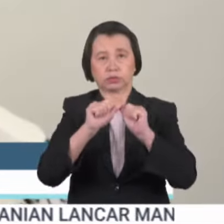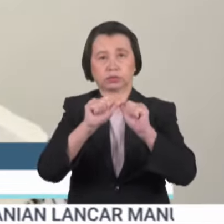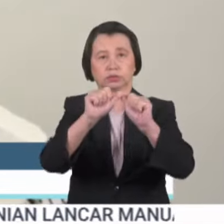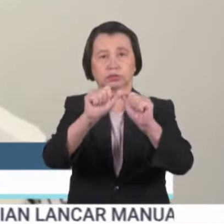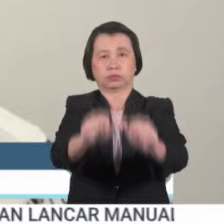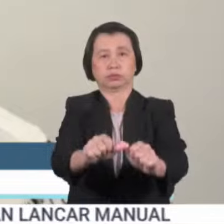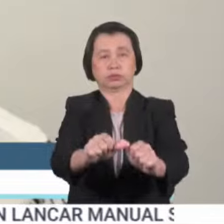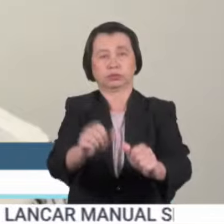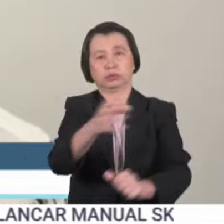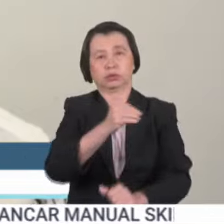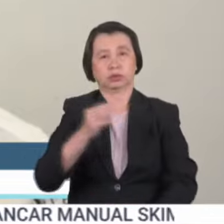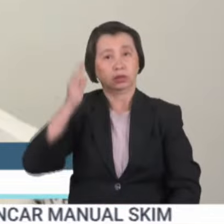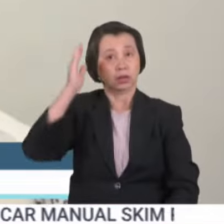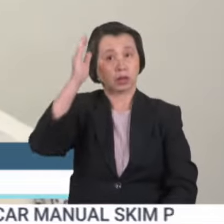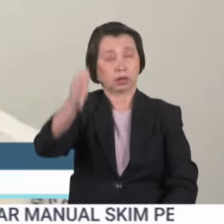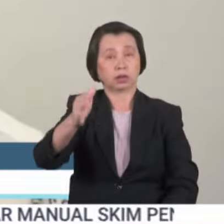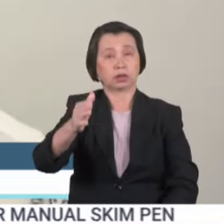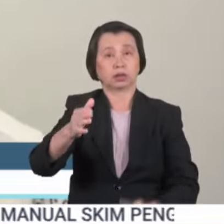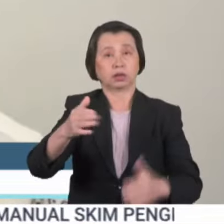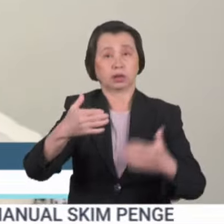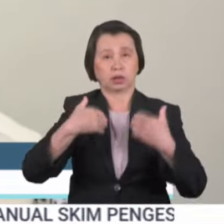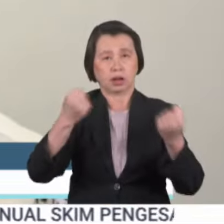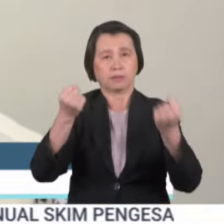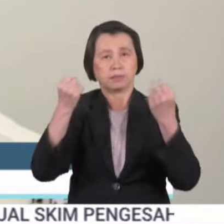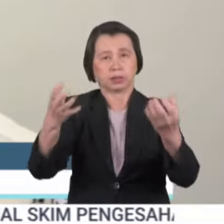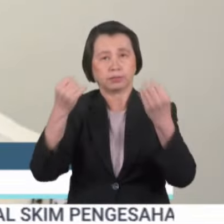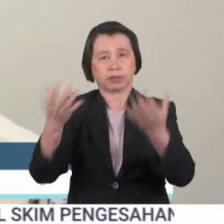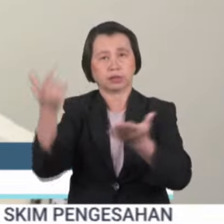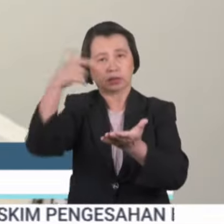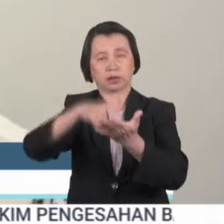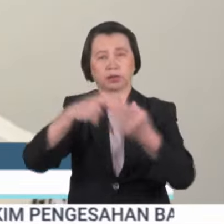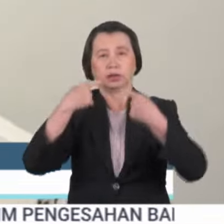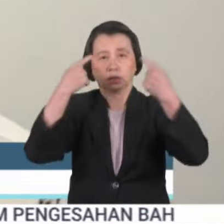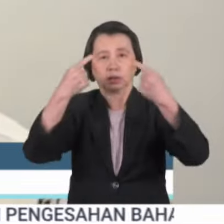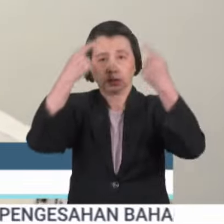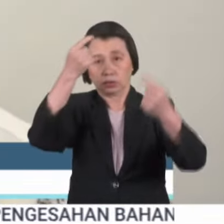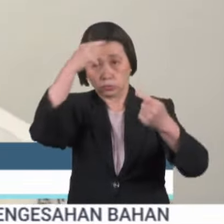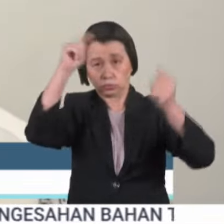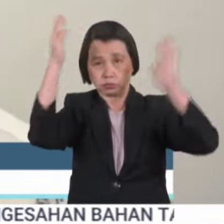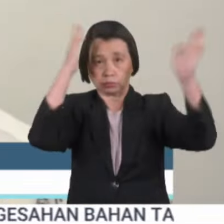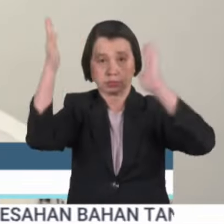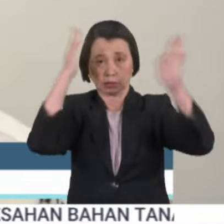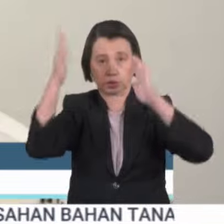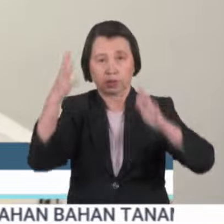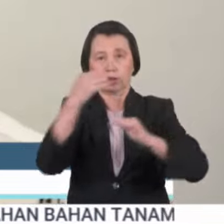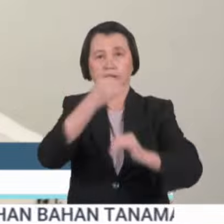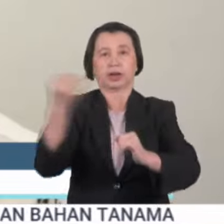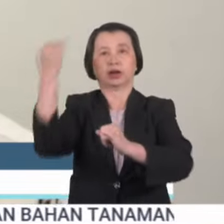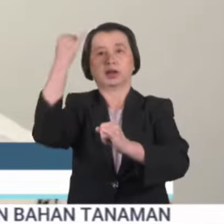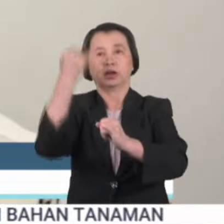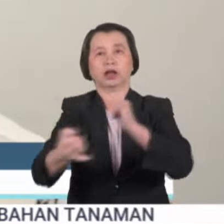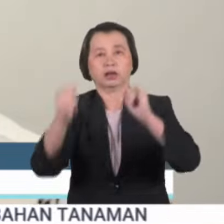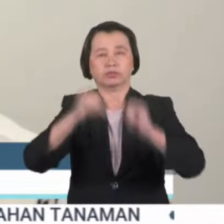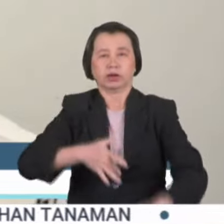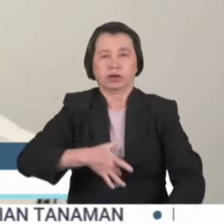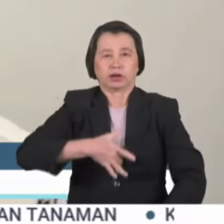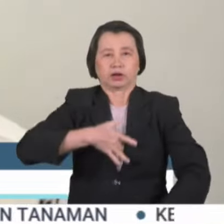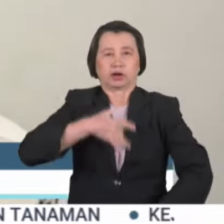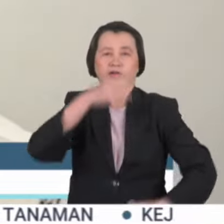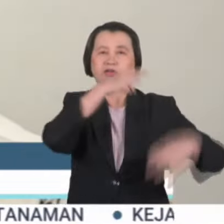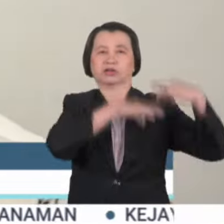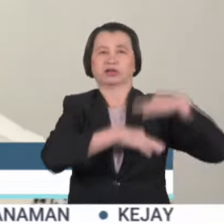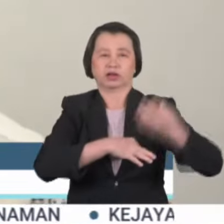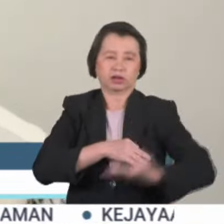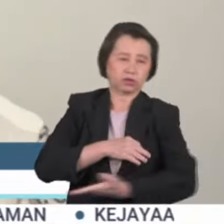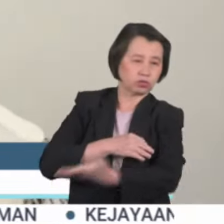diteruskan dan akan menghasilkan banyak lagi kejayaan kepada negara yang akhirnya boleh dirasai dan